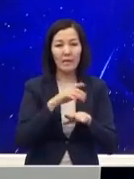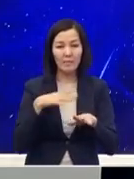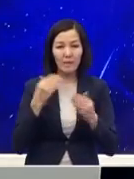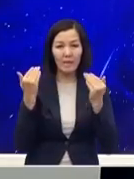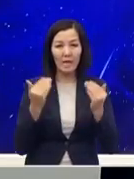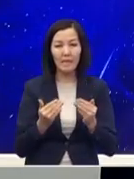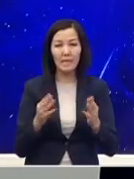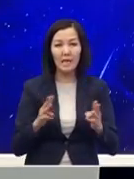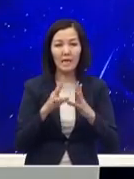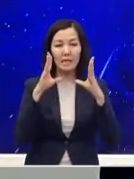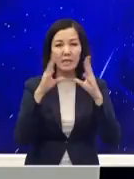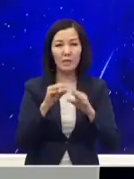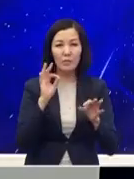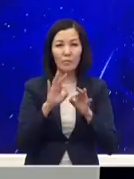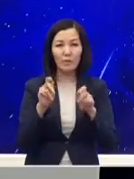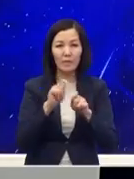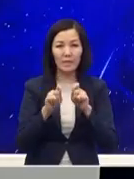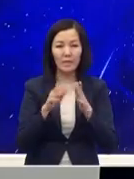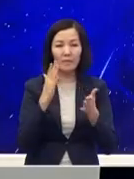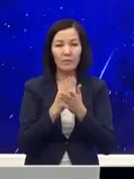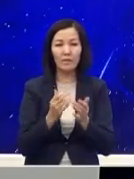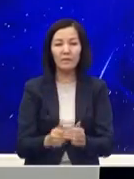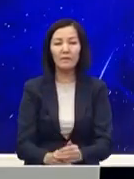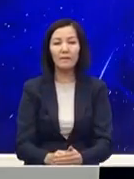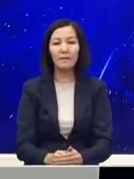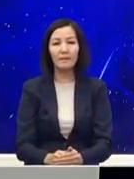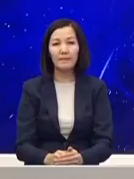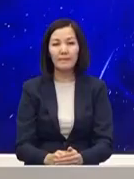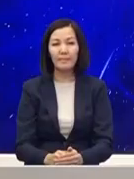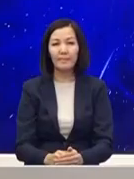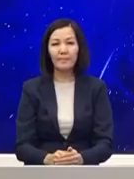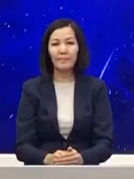Қазір қызыл жалынның тұтану себептері анықталып жатыр.